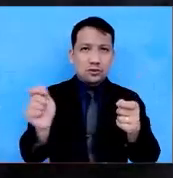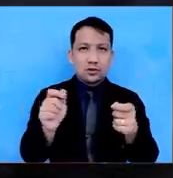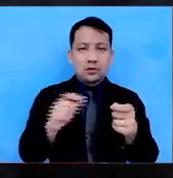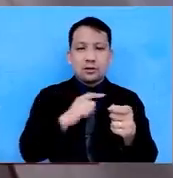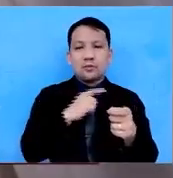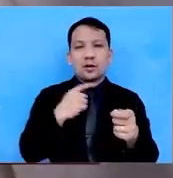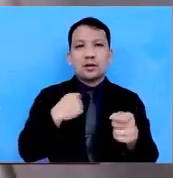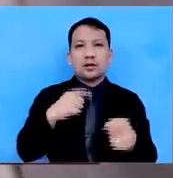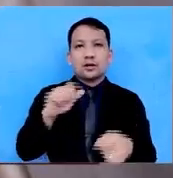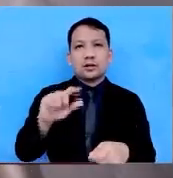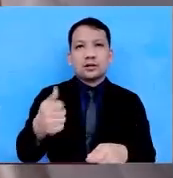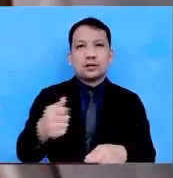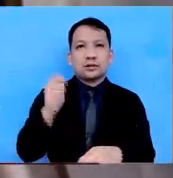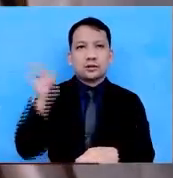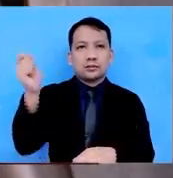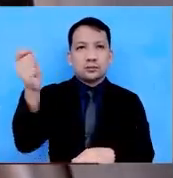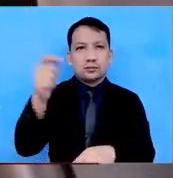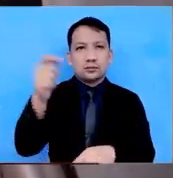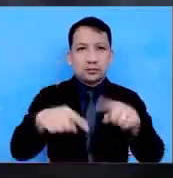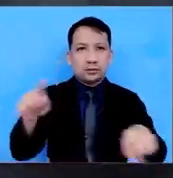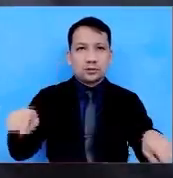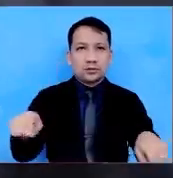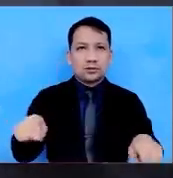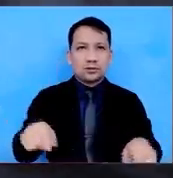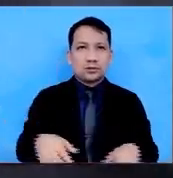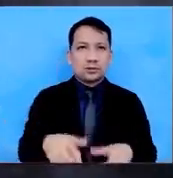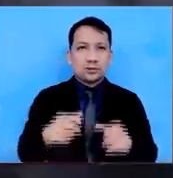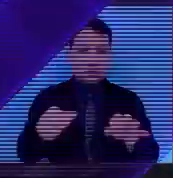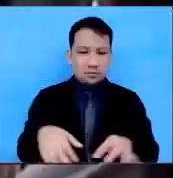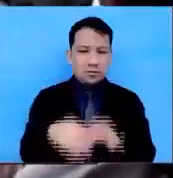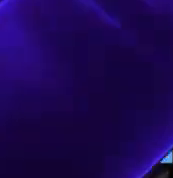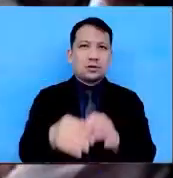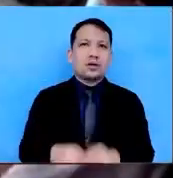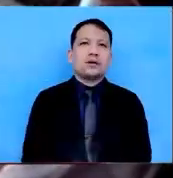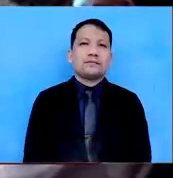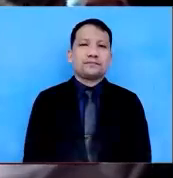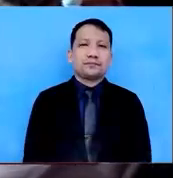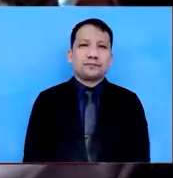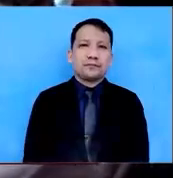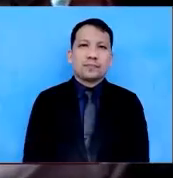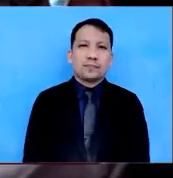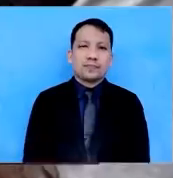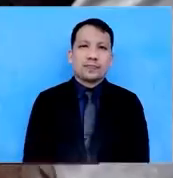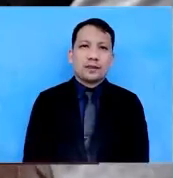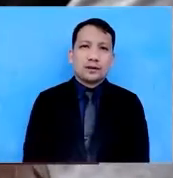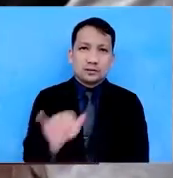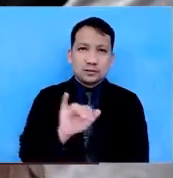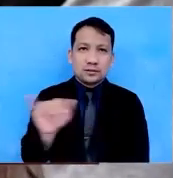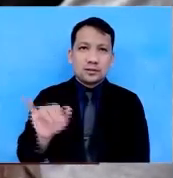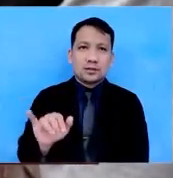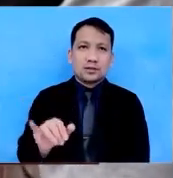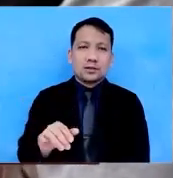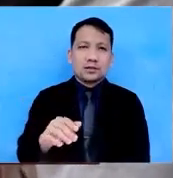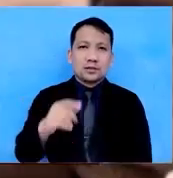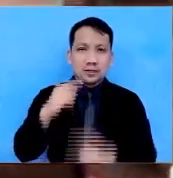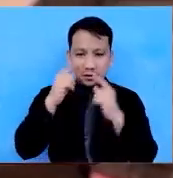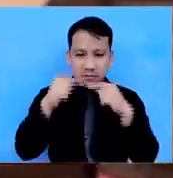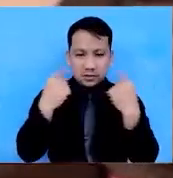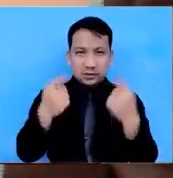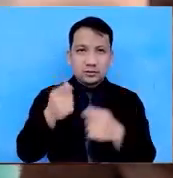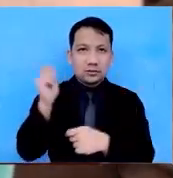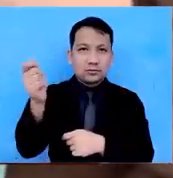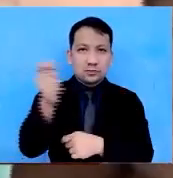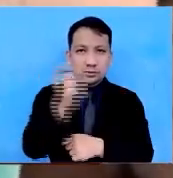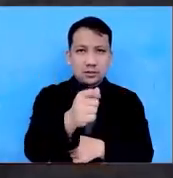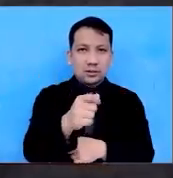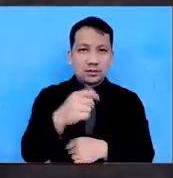Garcia. Ang iba tila nakikinig pa sa misa. Ganyan din ang pet blessing sa Mexico City. Pero hindi lang aso